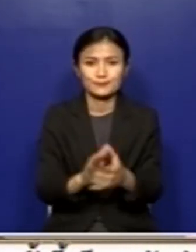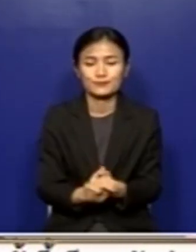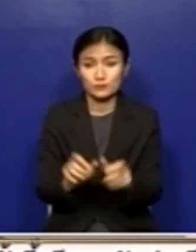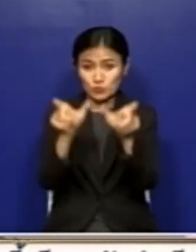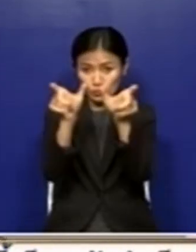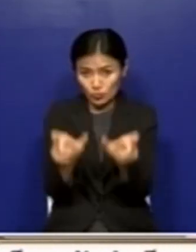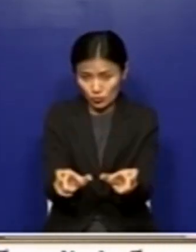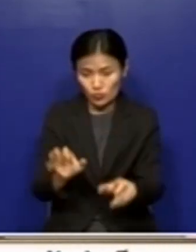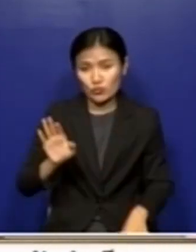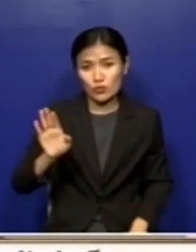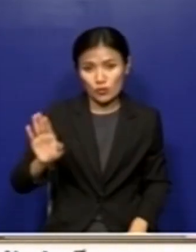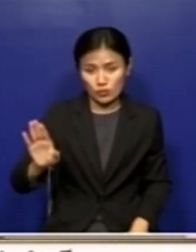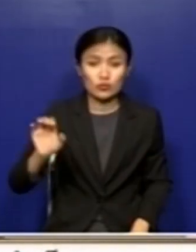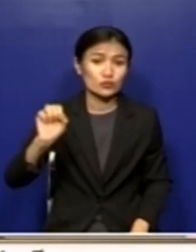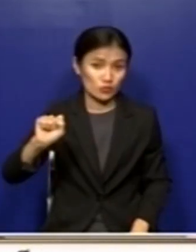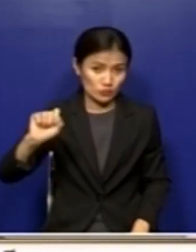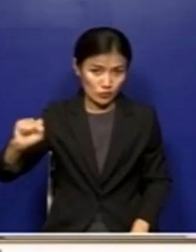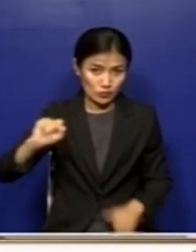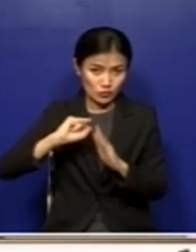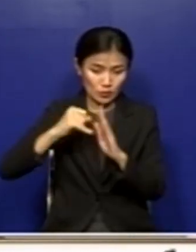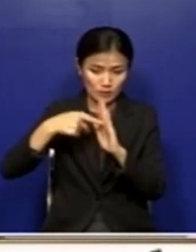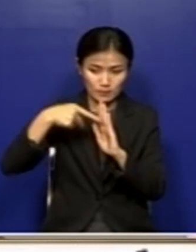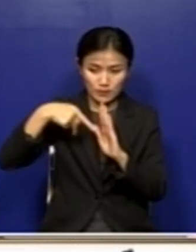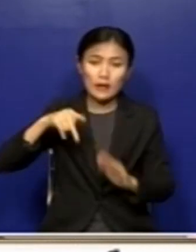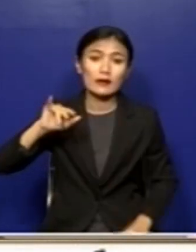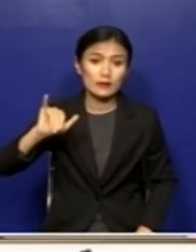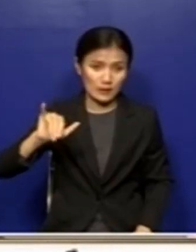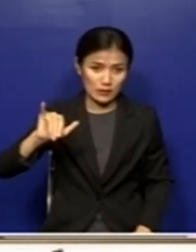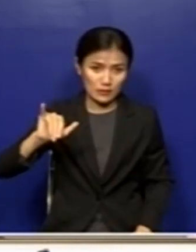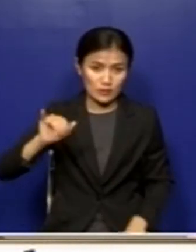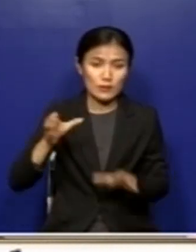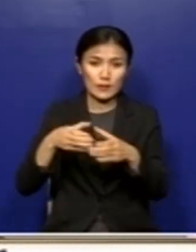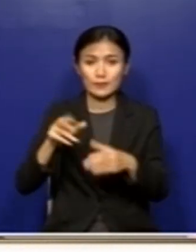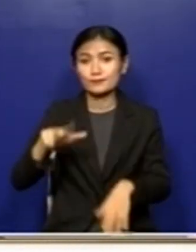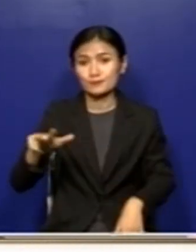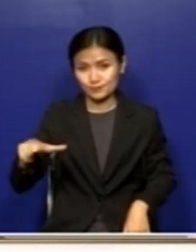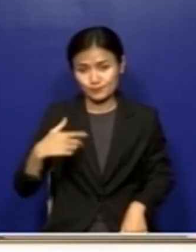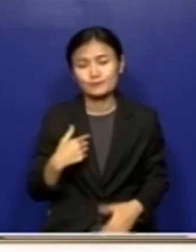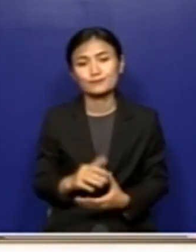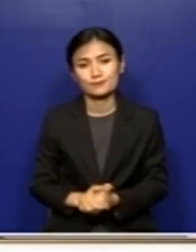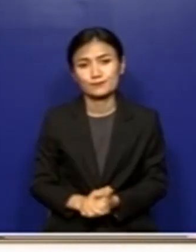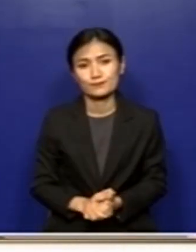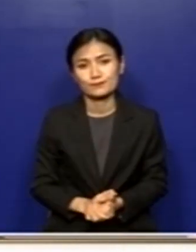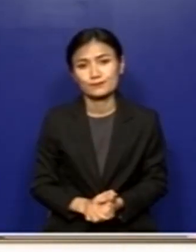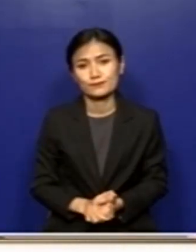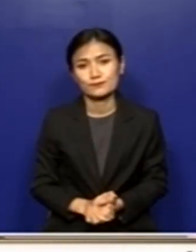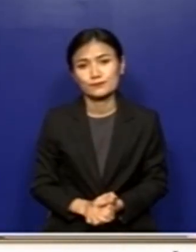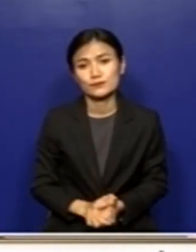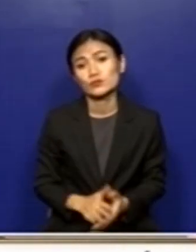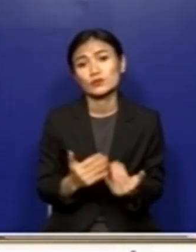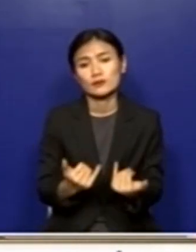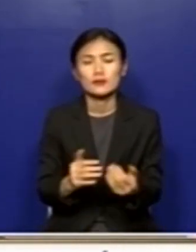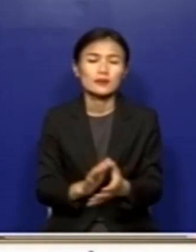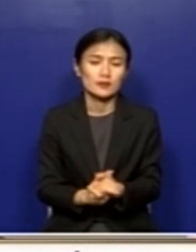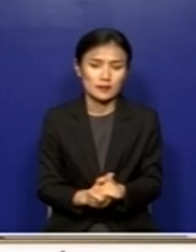านวิสุทธิ์ชัยนรุณสสจังหวัดพะเยาพรรคเพื่อไทยดิฉันขออนุญาตท่านแล้วค่ะดิฉันกำลังจะพูดถึงความยากลำบากยาก